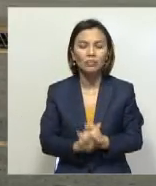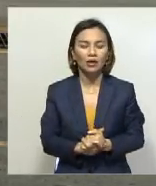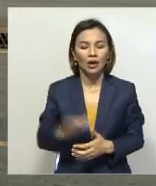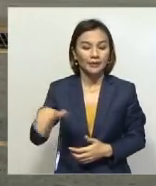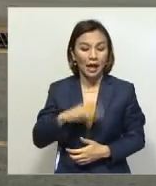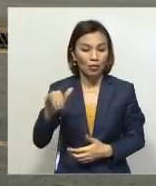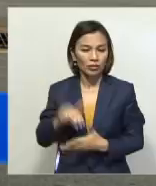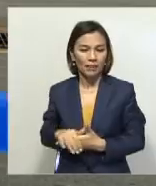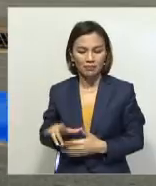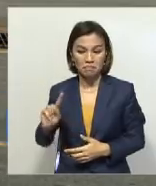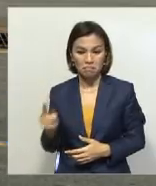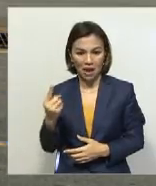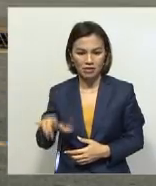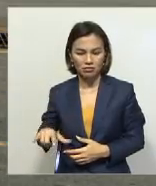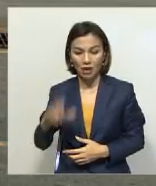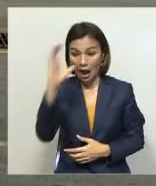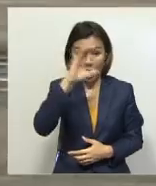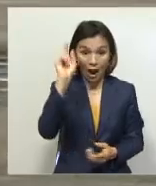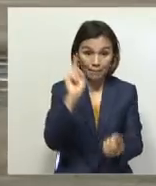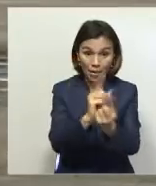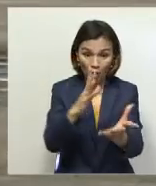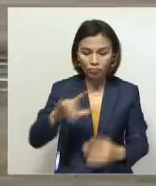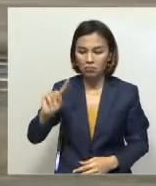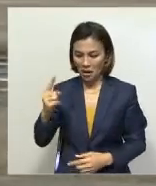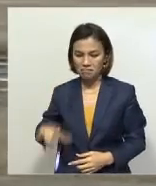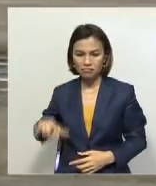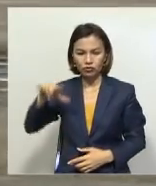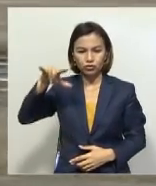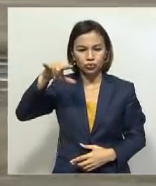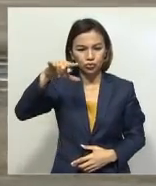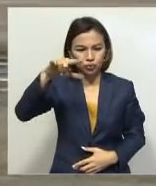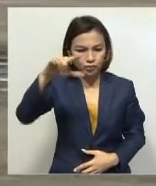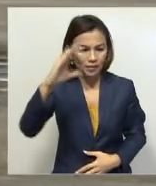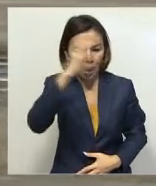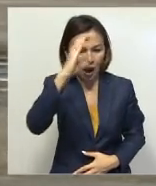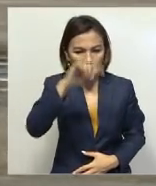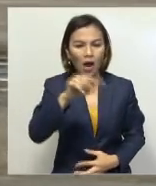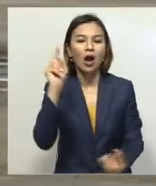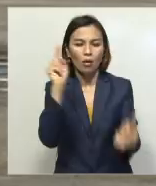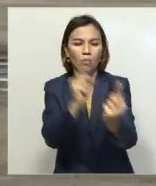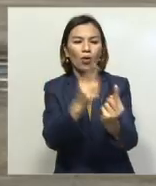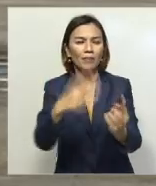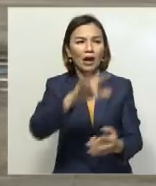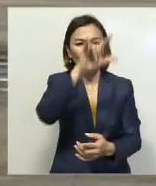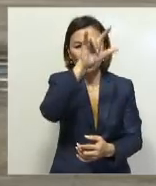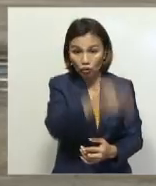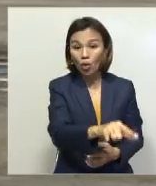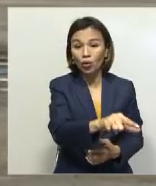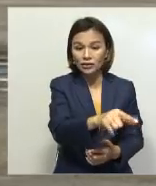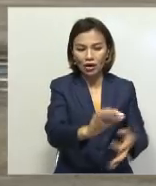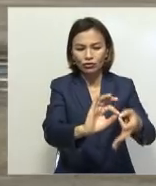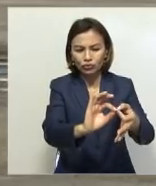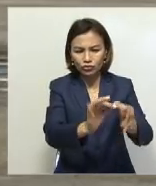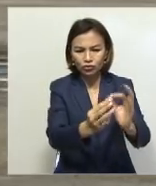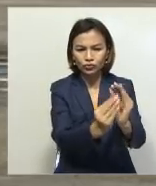ให้นักบินนำเครื่องบินอีกลำขึ้นบินลาดตระเวนค้นหาทันทีเบื้องต้นก็พบเครื่องบินลำดังกล่าวแล้วซึ่งตกอยู่แล้วก็มีกลุ่ม